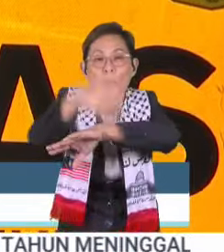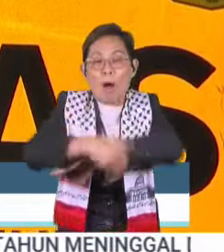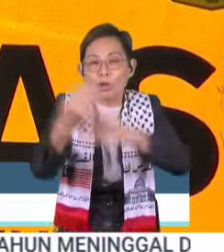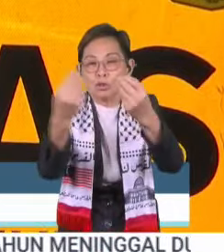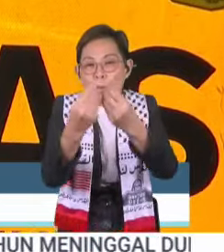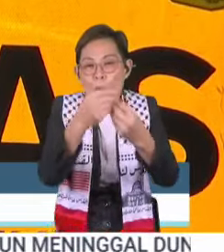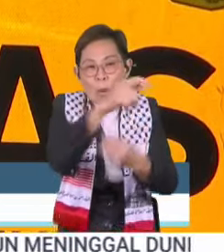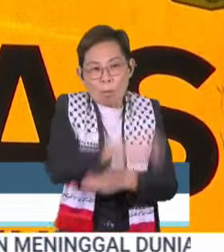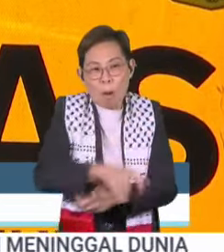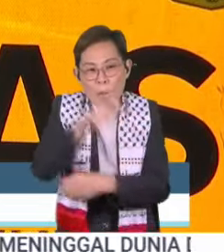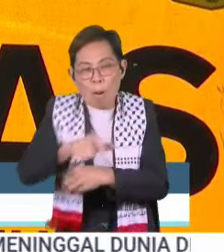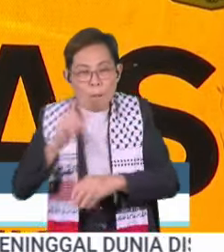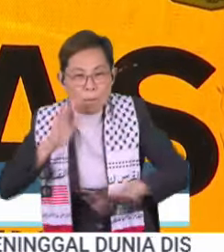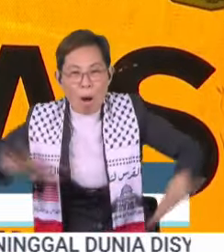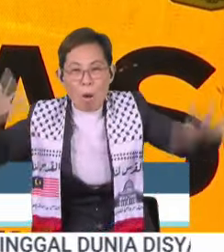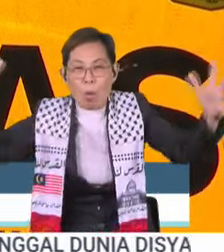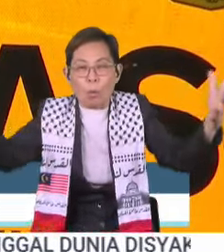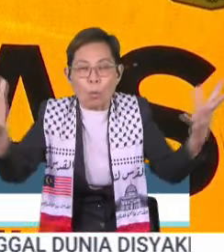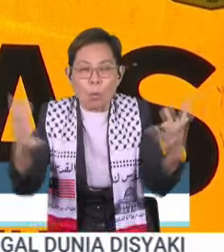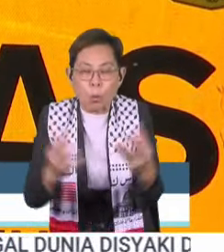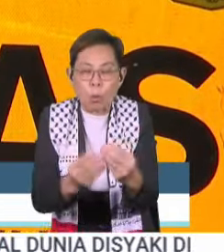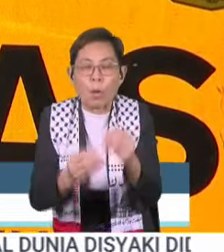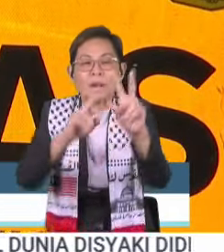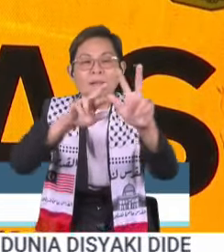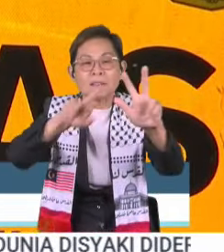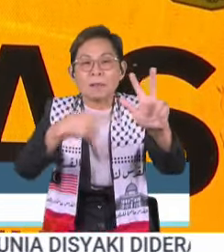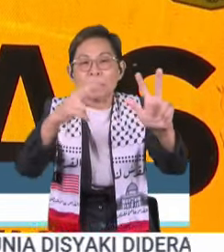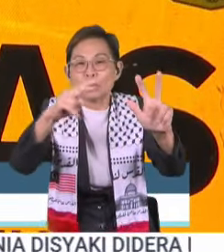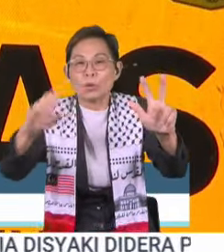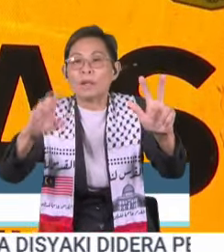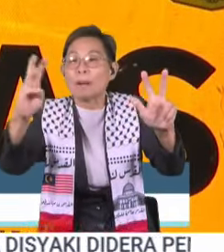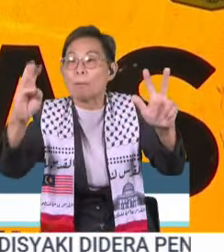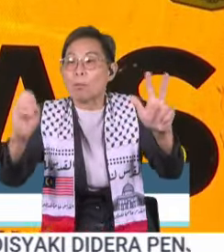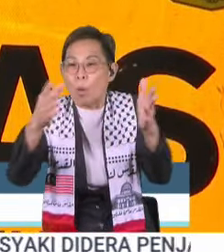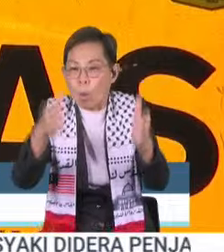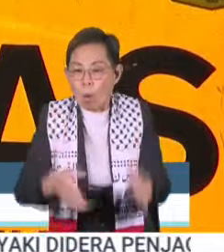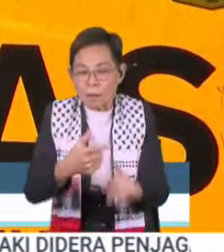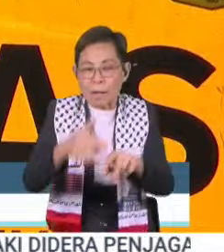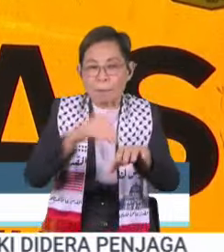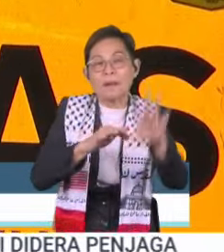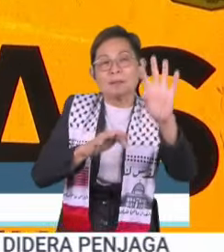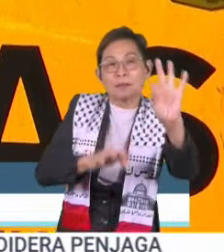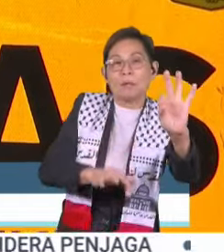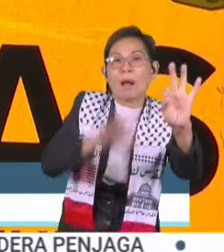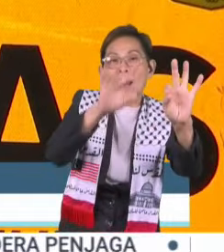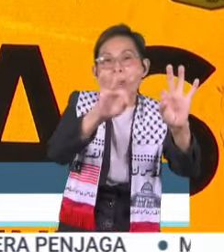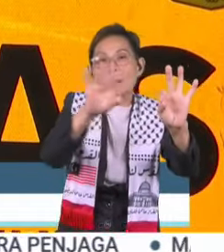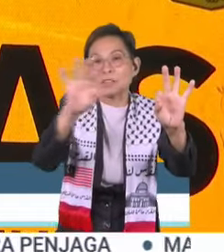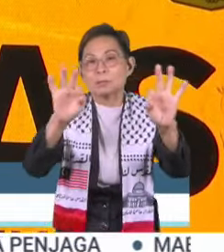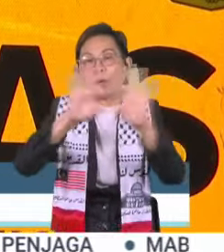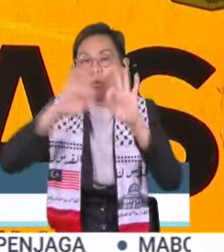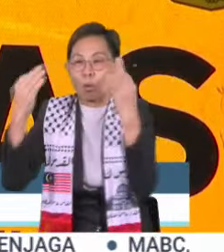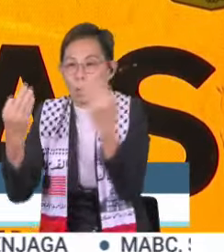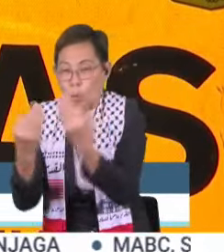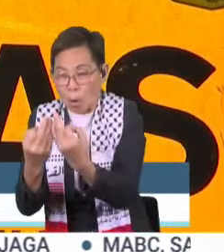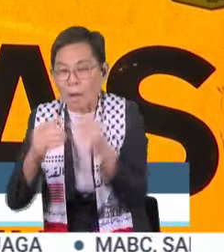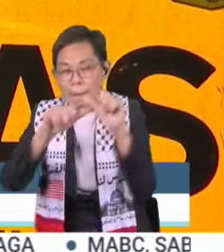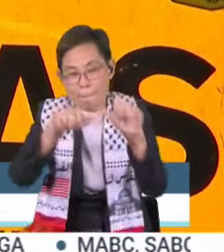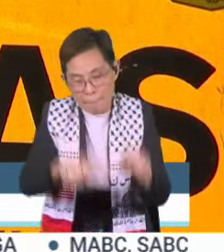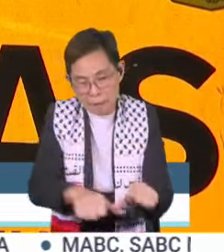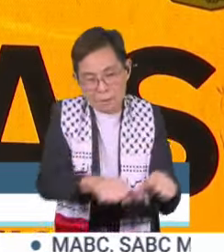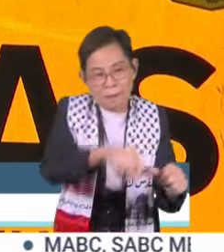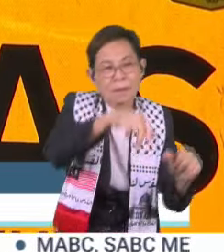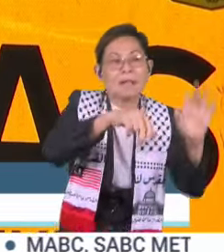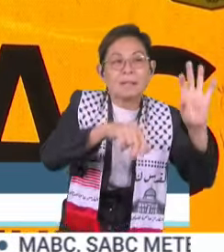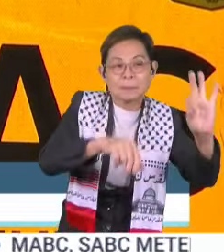jumlah penduduk terjejas banjir menurun kepada 3,260 orang daripada 989 keluarga yang masih